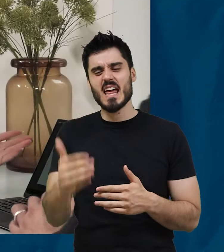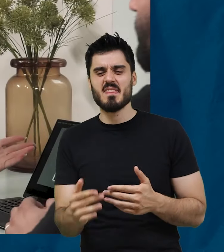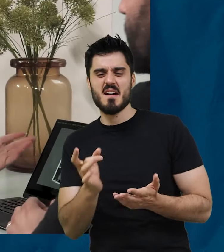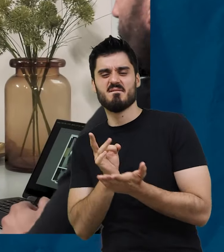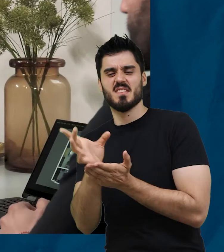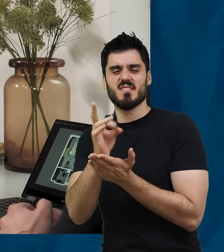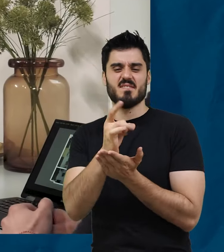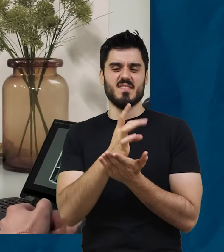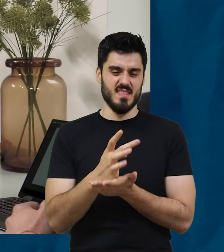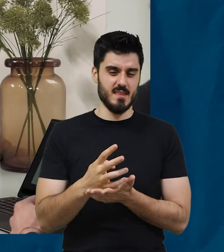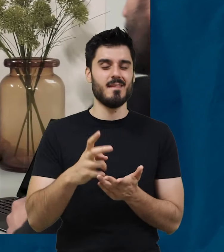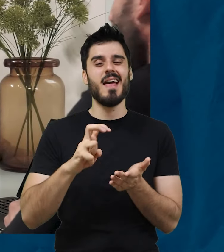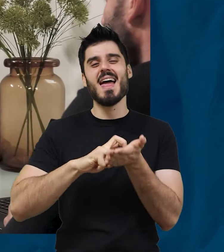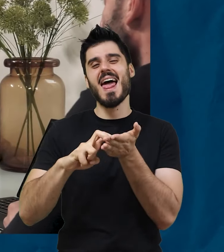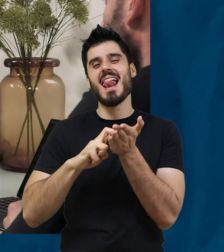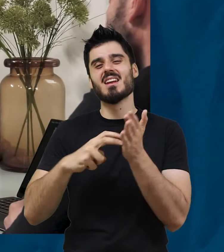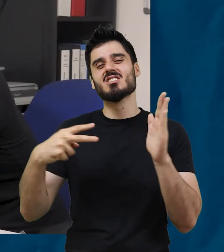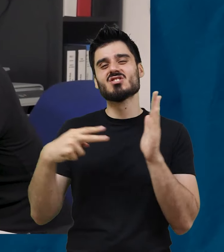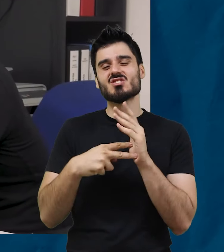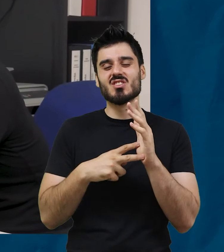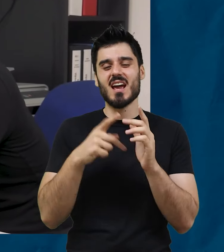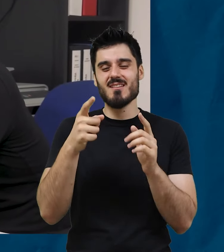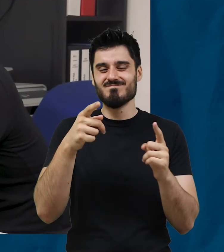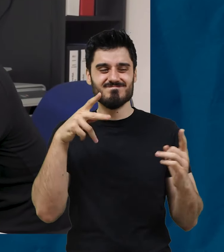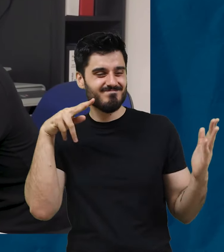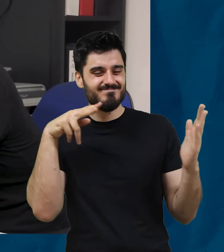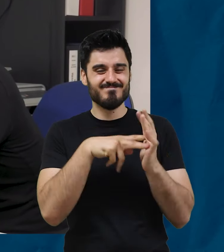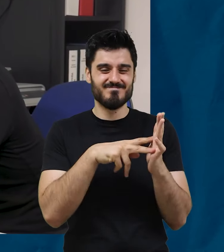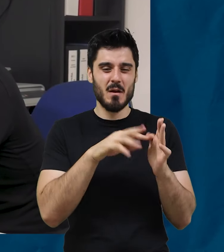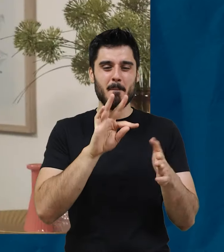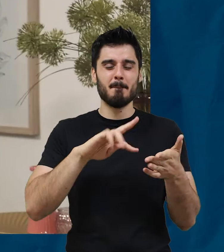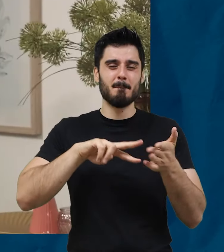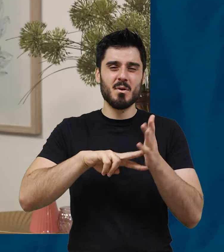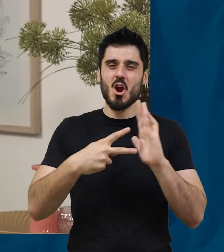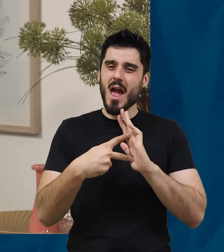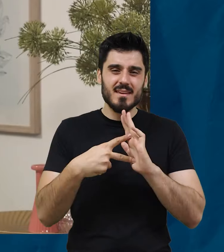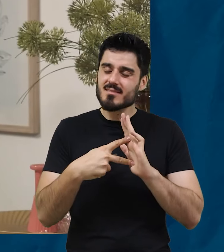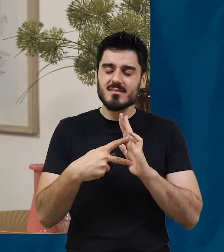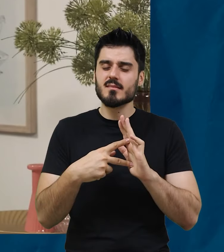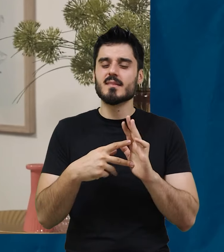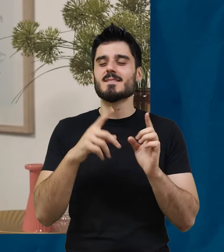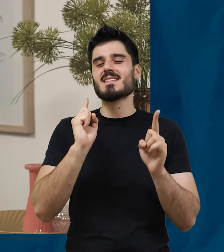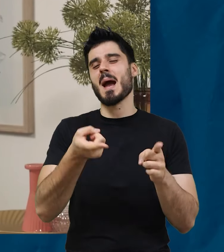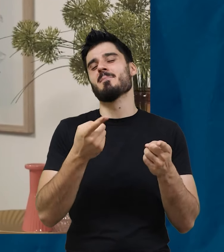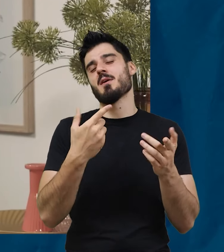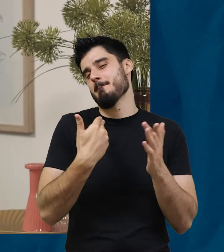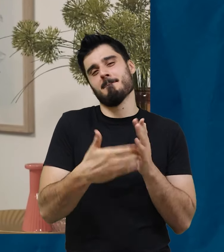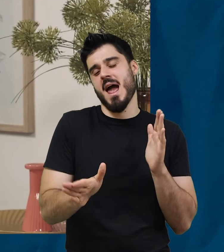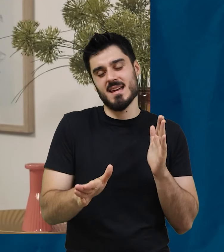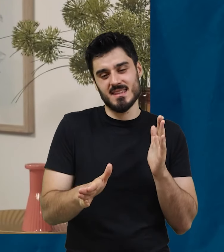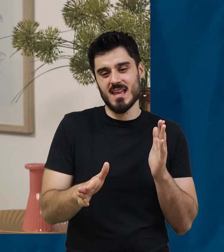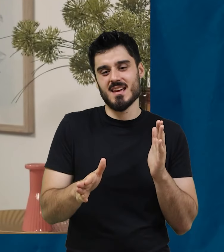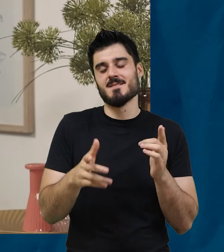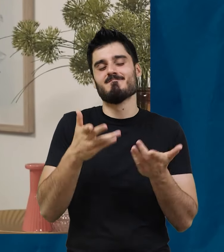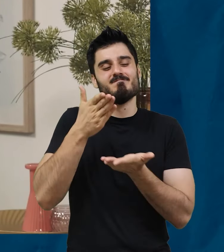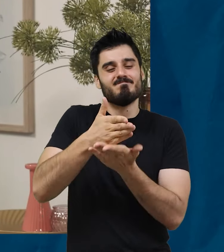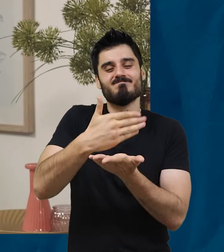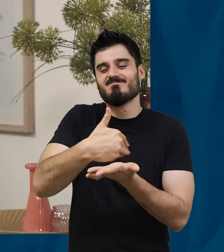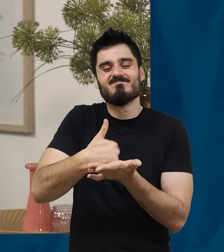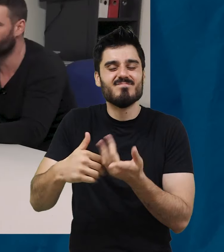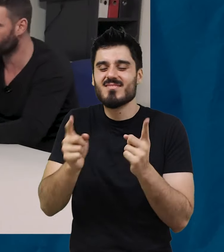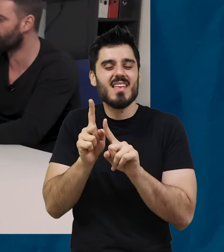променила ел-инсталацията в проекта, който беше заложен в началото, защото ако не го бях направила, разпределението нямаше да се